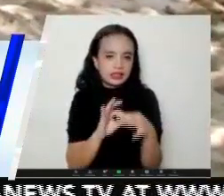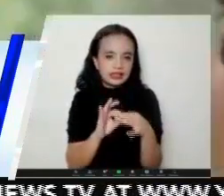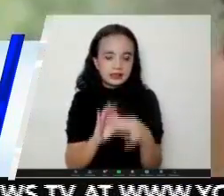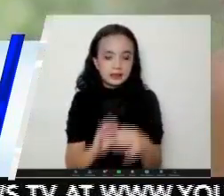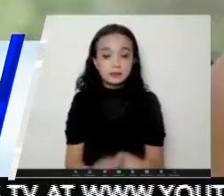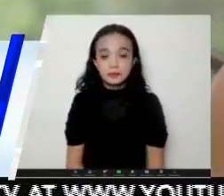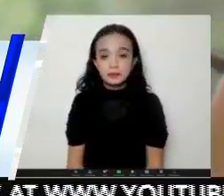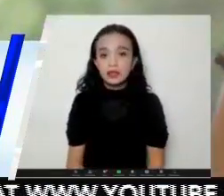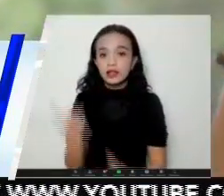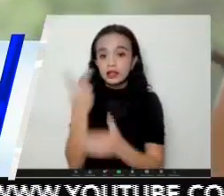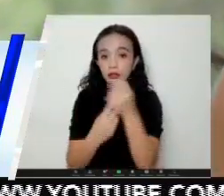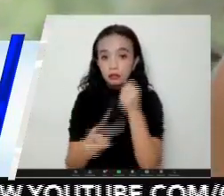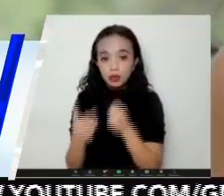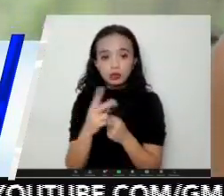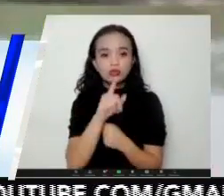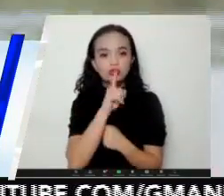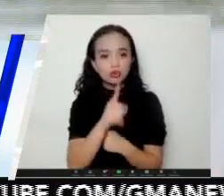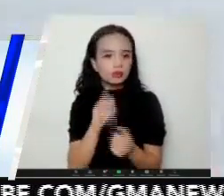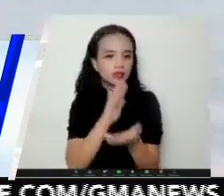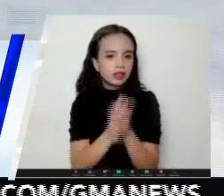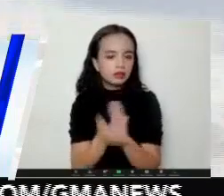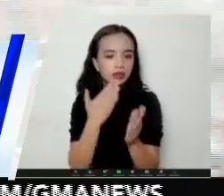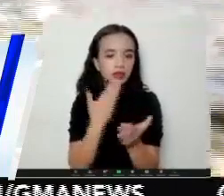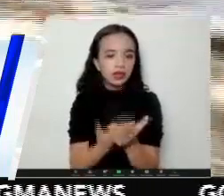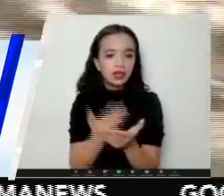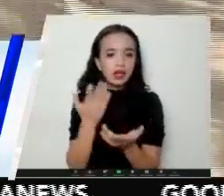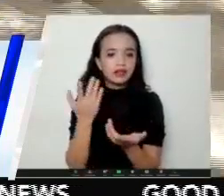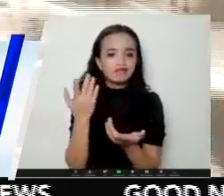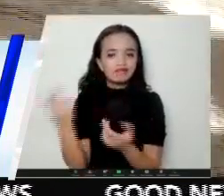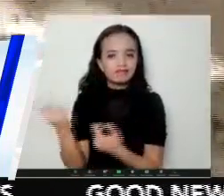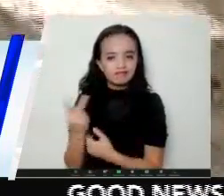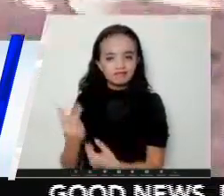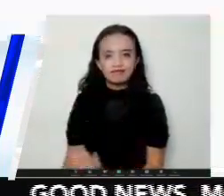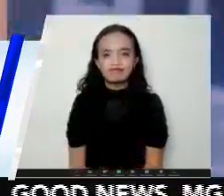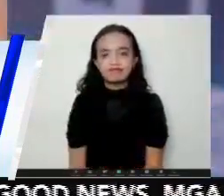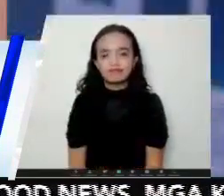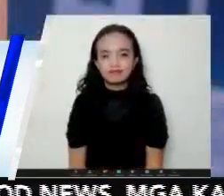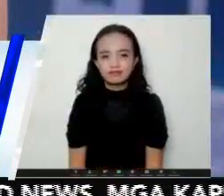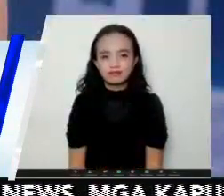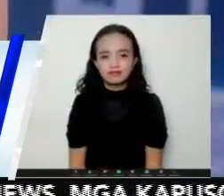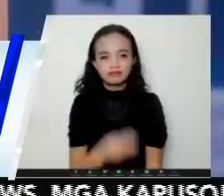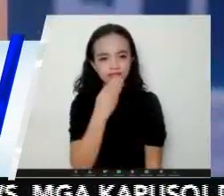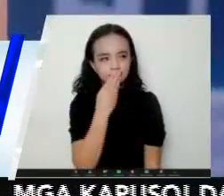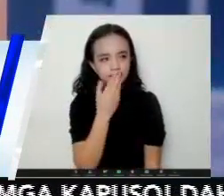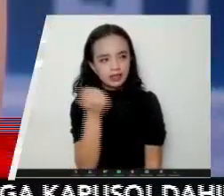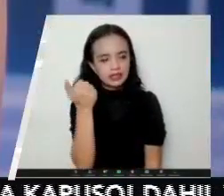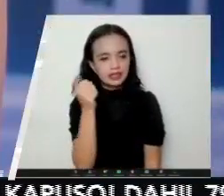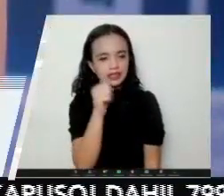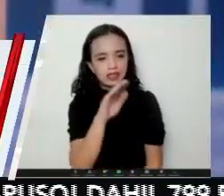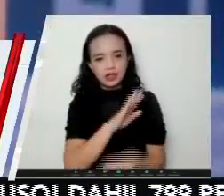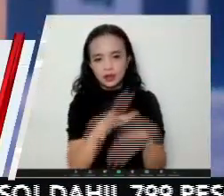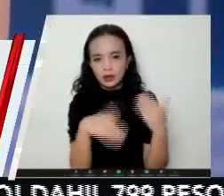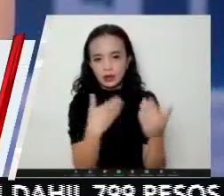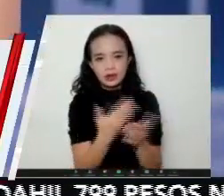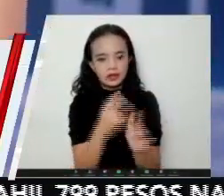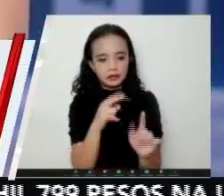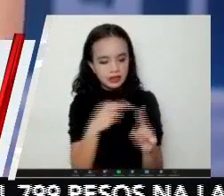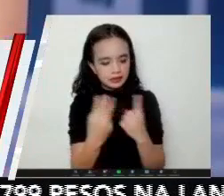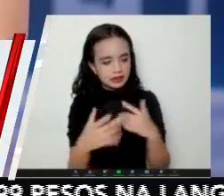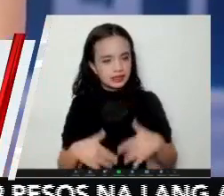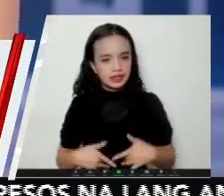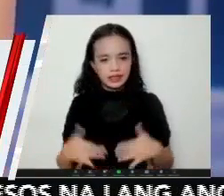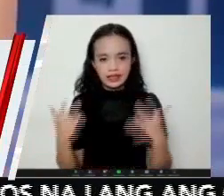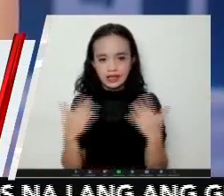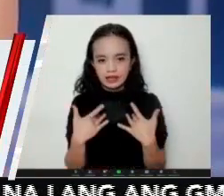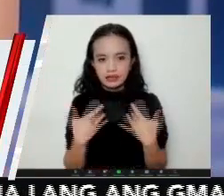sila napabuti dahil sa isa't isa. Naging better overall sa lahat ng aspects ng life. Mas naging mature yung